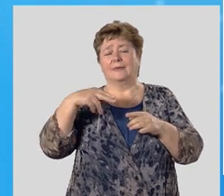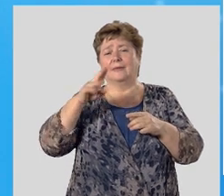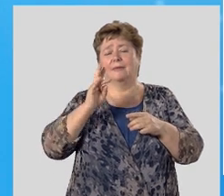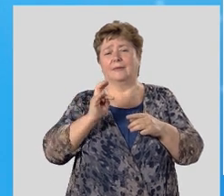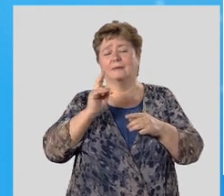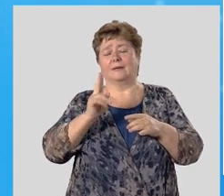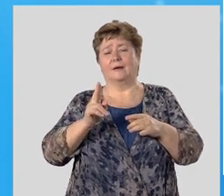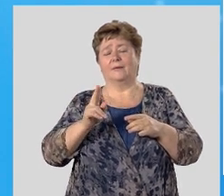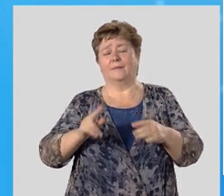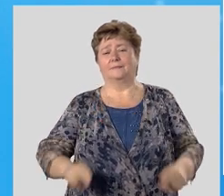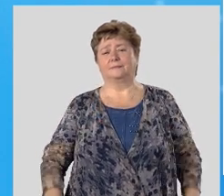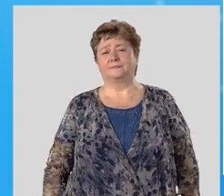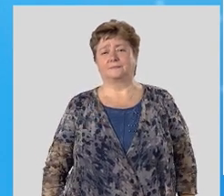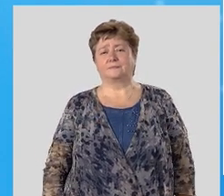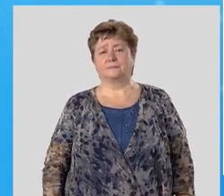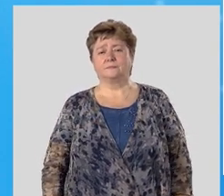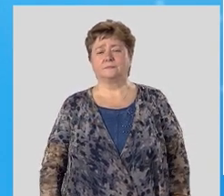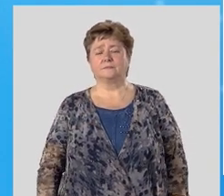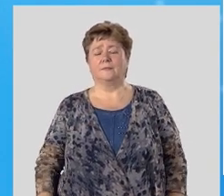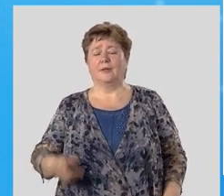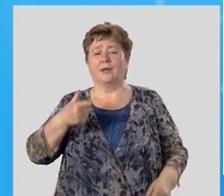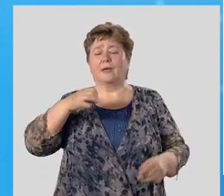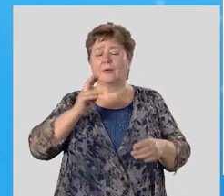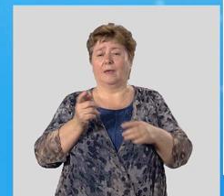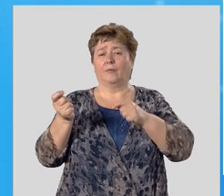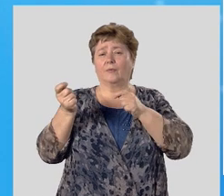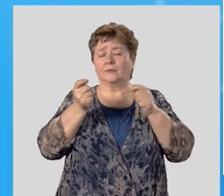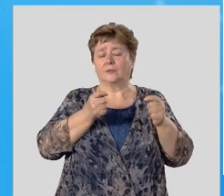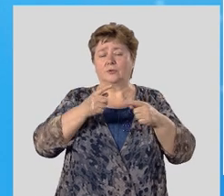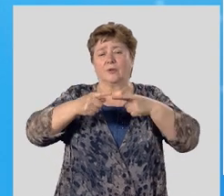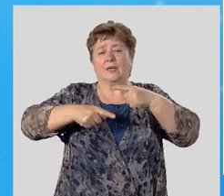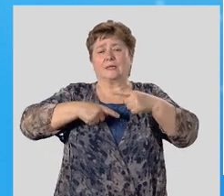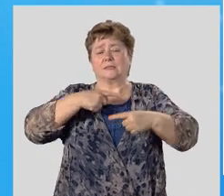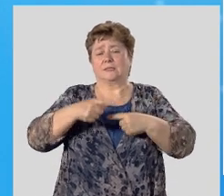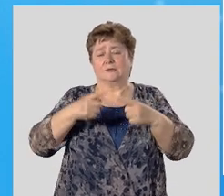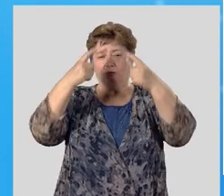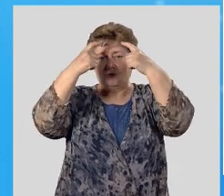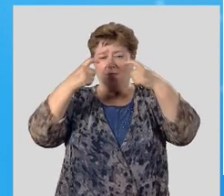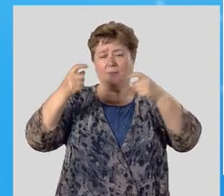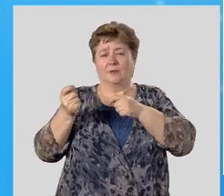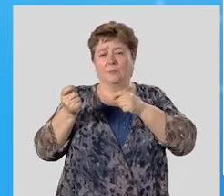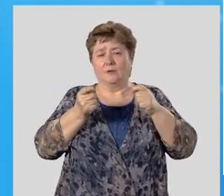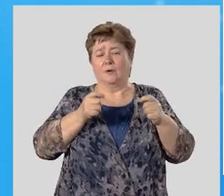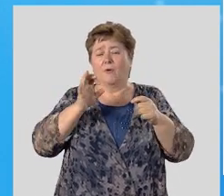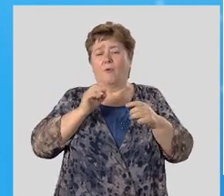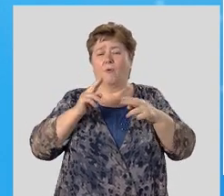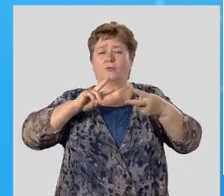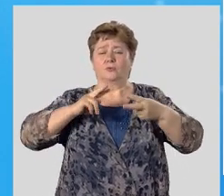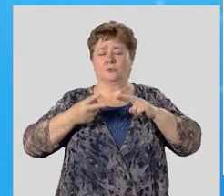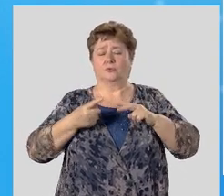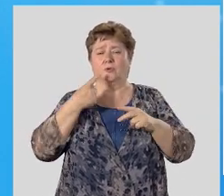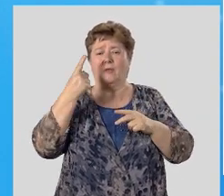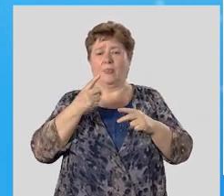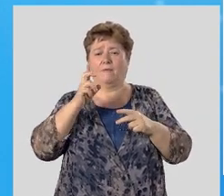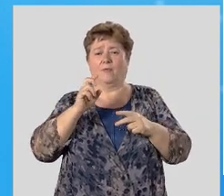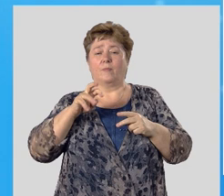дезоксирибонуклеиновой кислоты, или ДНК. Ген несет наследственную информацию о структуре